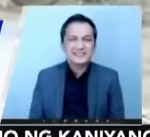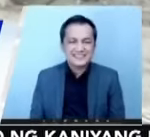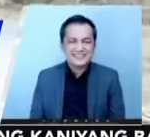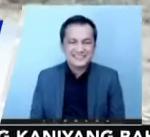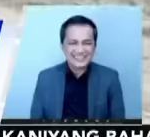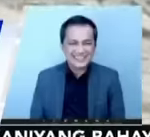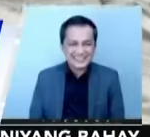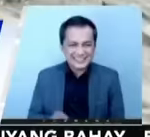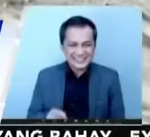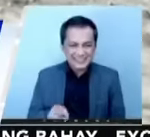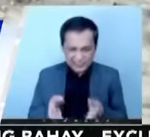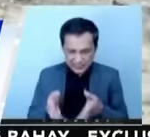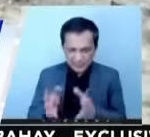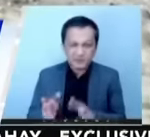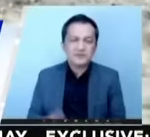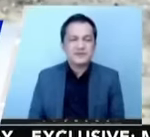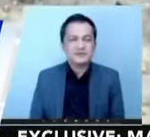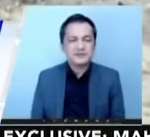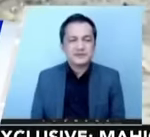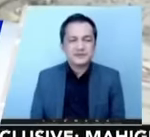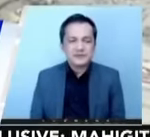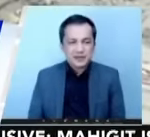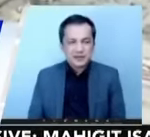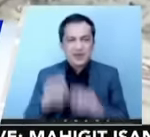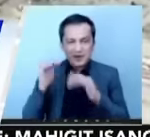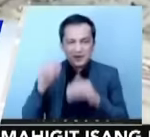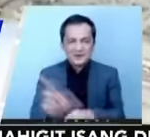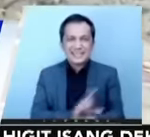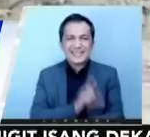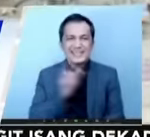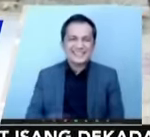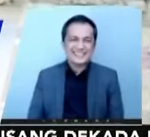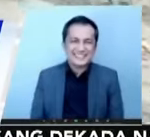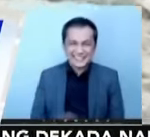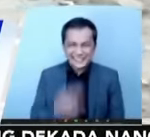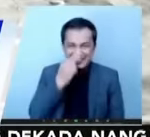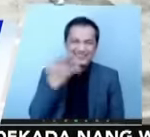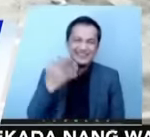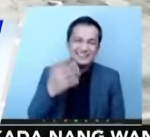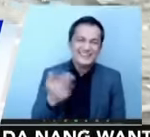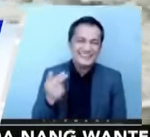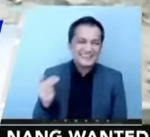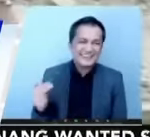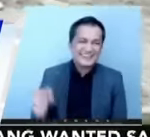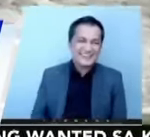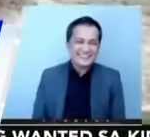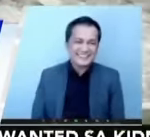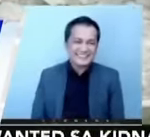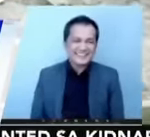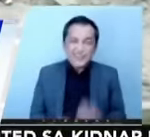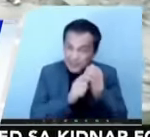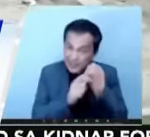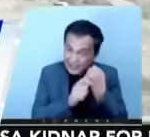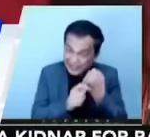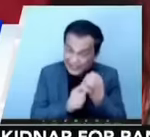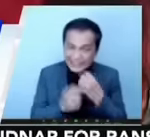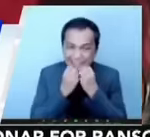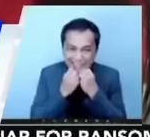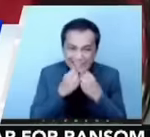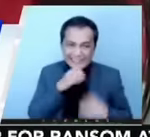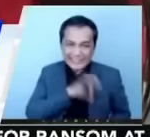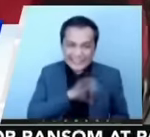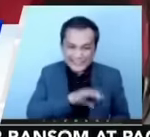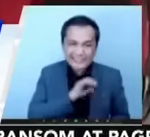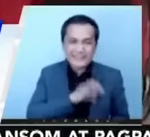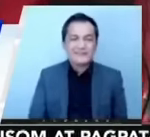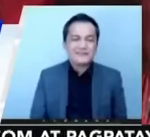Inaalaw kaming ganito. Sana matagalan. Joke lang. Malaki kita namin. Pasamantala, no? Pasamantala. Kasi malaki yung bagay po. Nagmahal